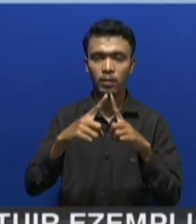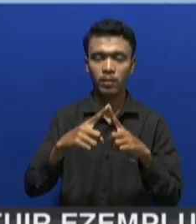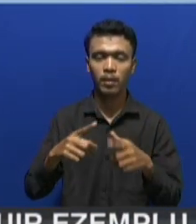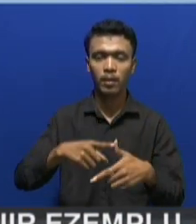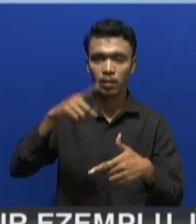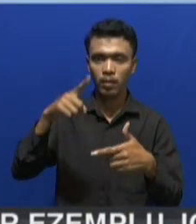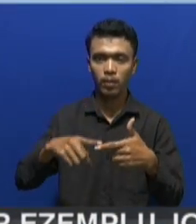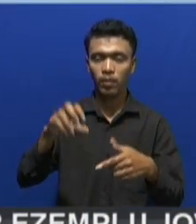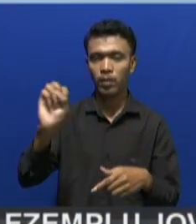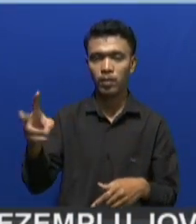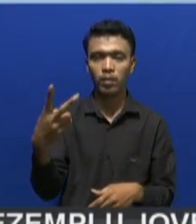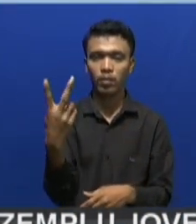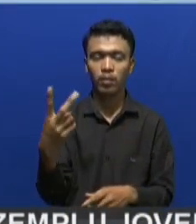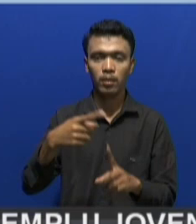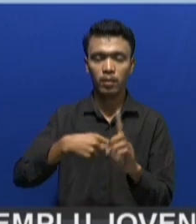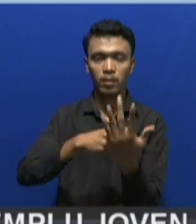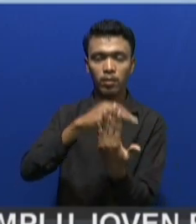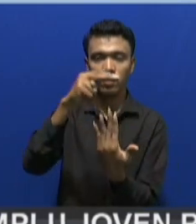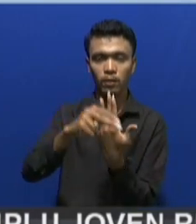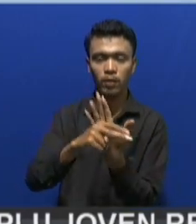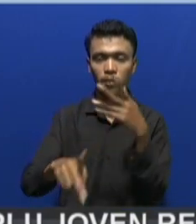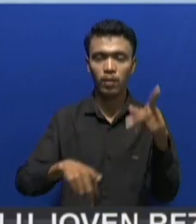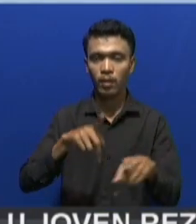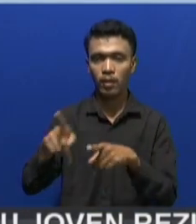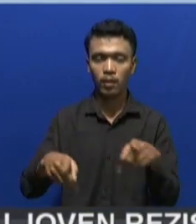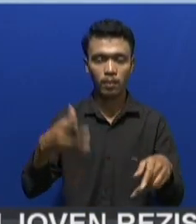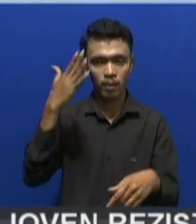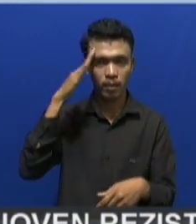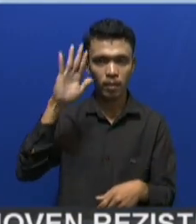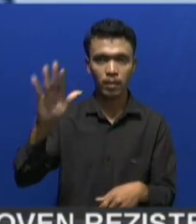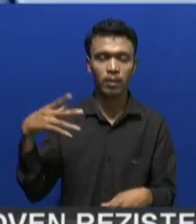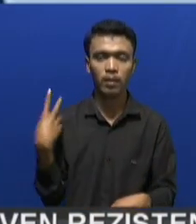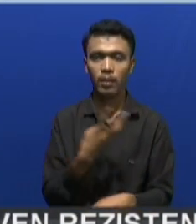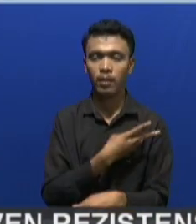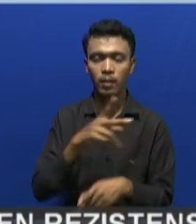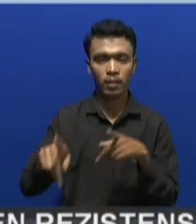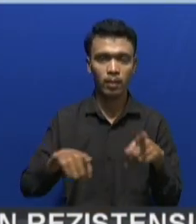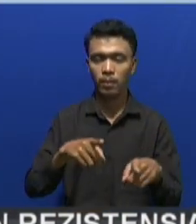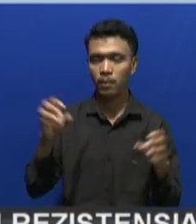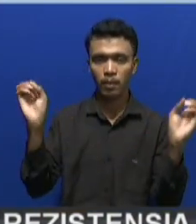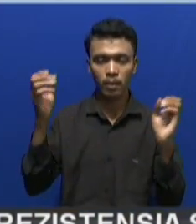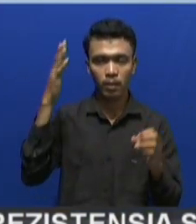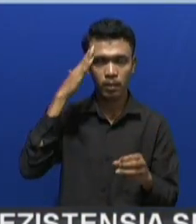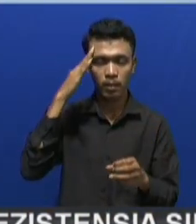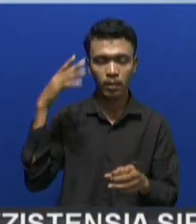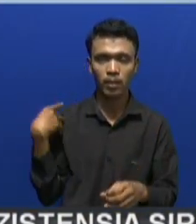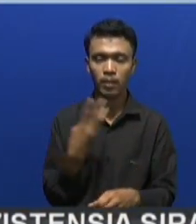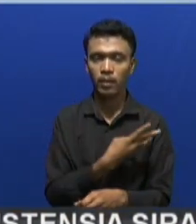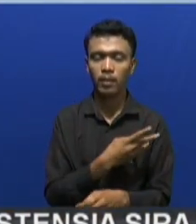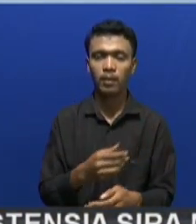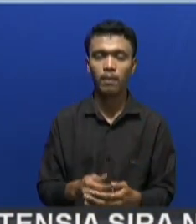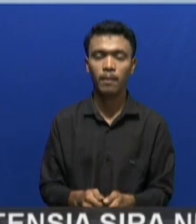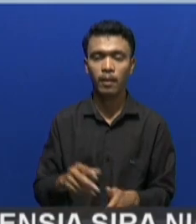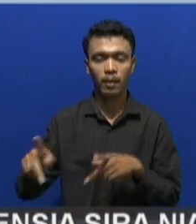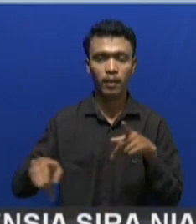molok 12 de novembro, e malah hateni ita, e malah kunyesi ita, e malah hateni tene sudah saung,